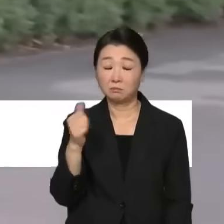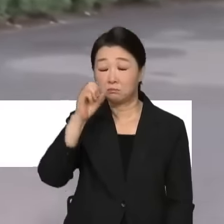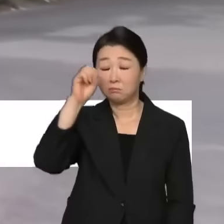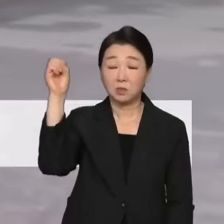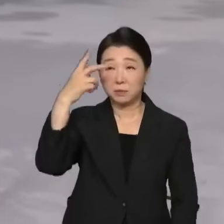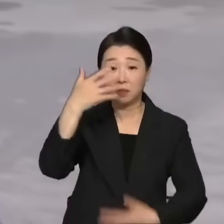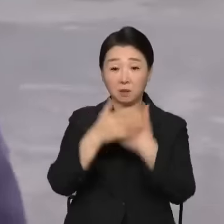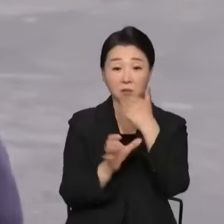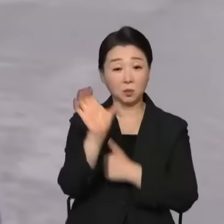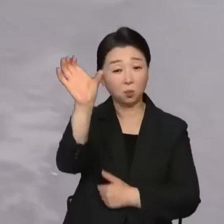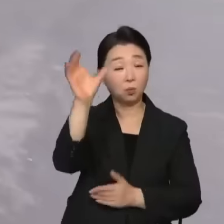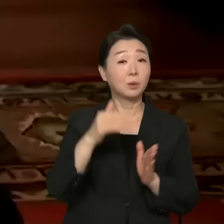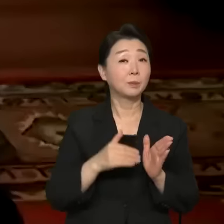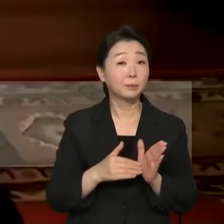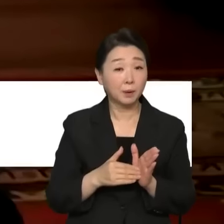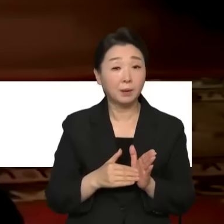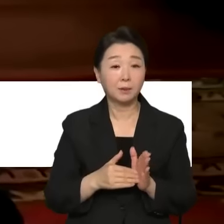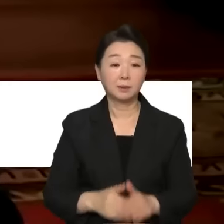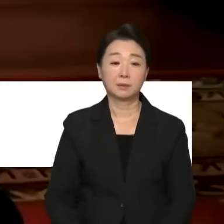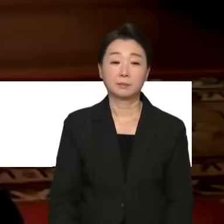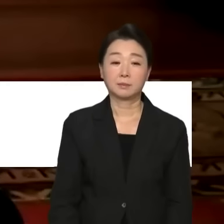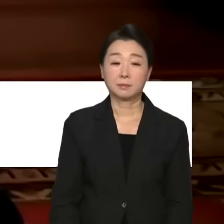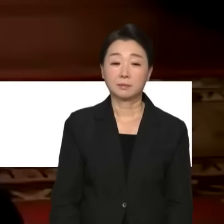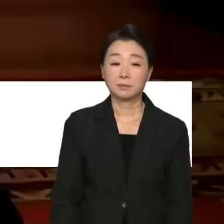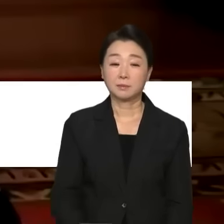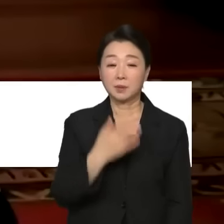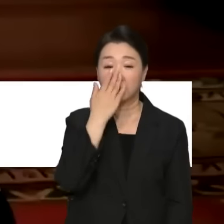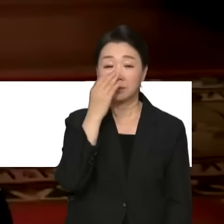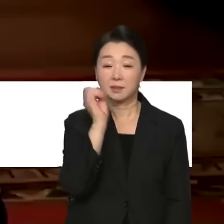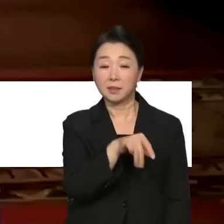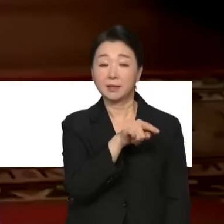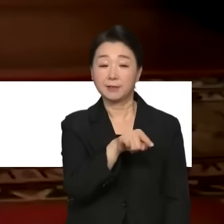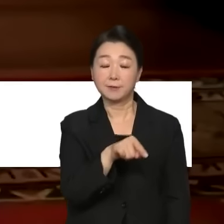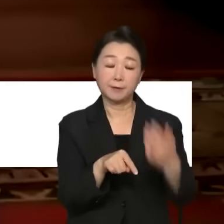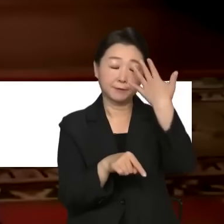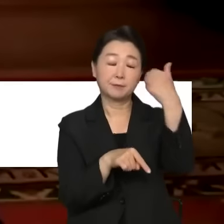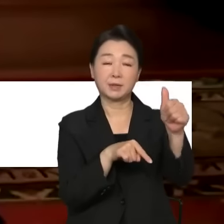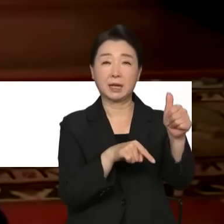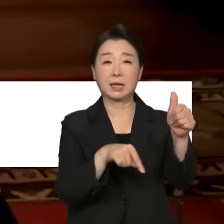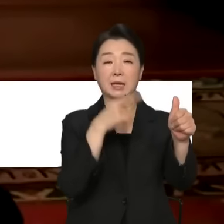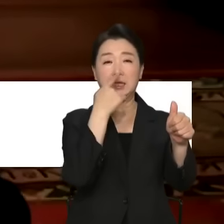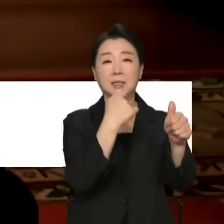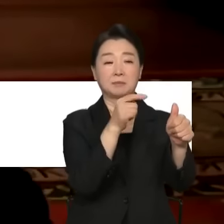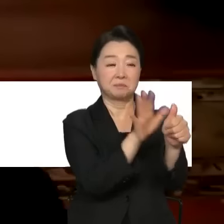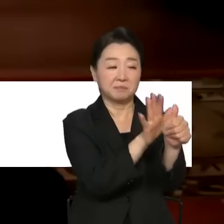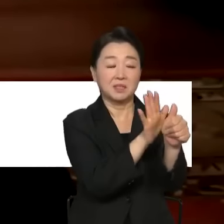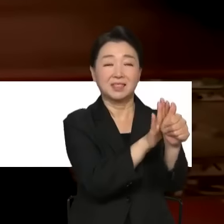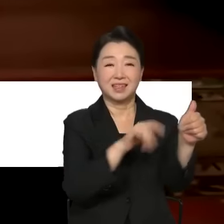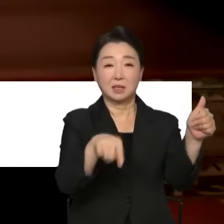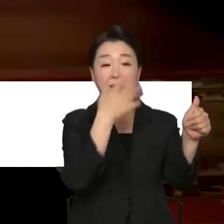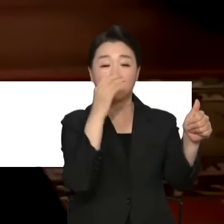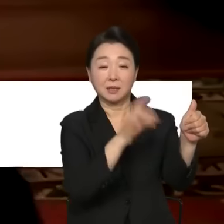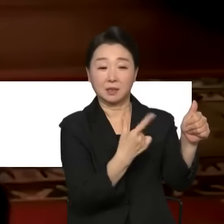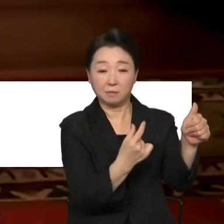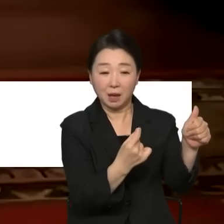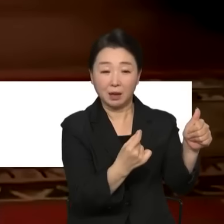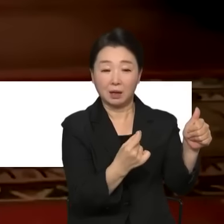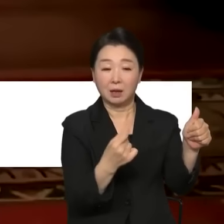하나를 올렸습니다. The only garbage I see floating out there is his supporters. His demonization of